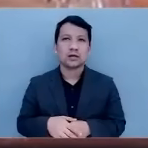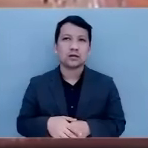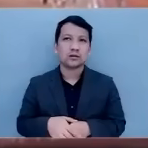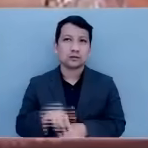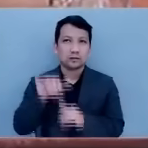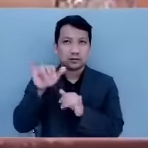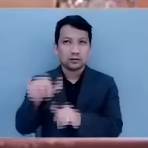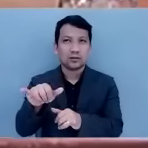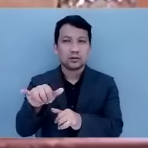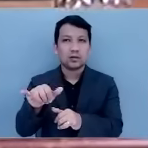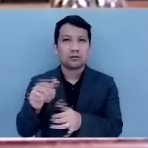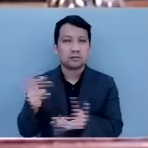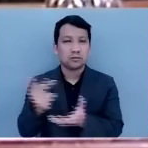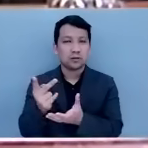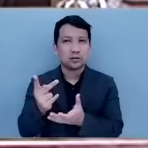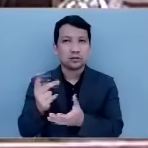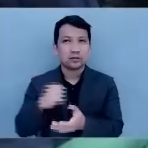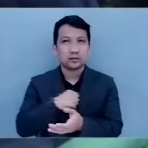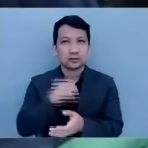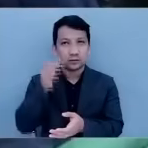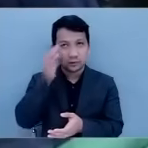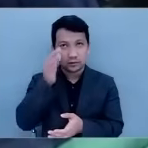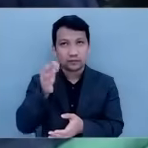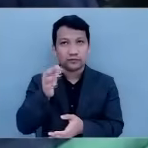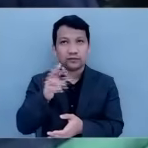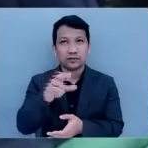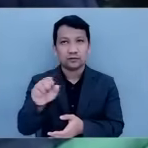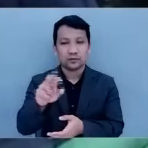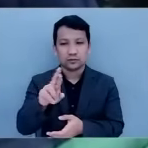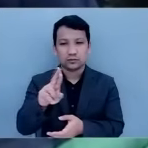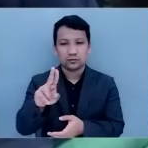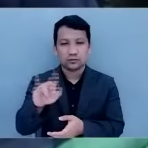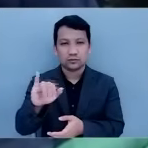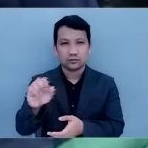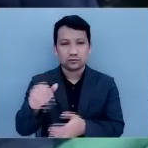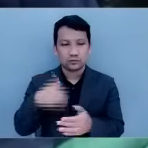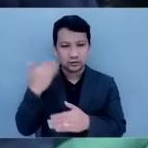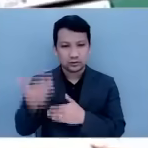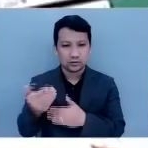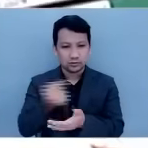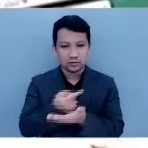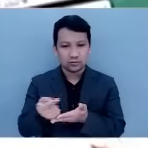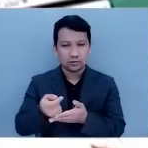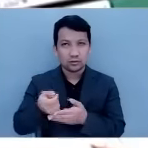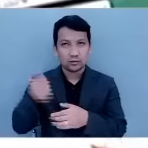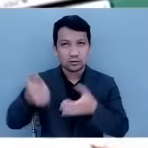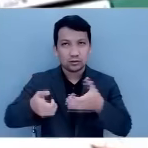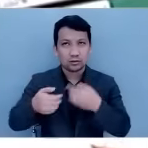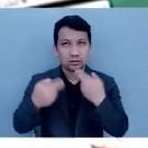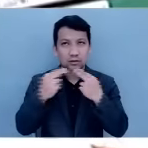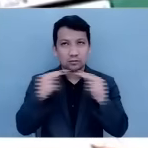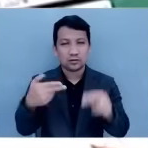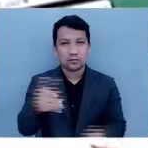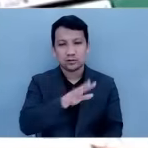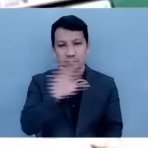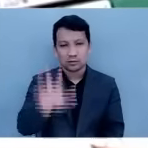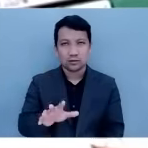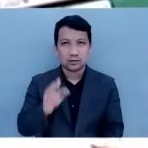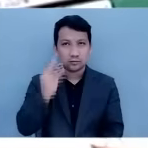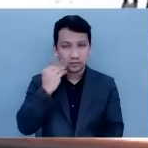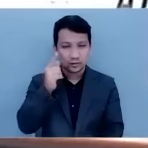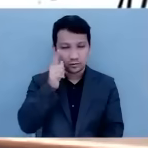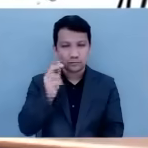Mananatili sa detention facility ng Senado si Franz Ruiz bago muling humarap sa pagdinig sa susunod na linggo. Nagbabalita mula sa frontline, Mean